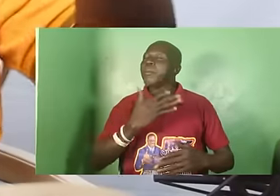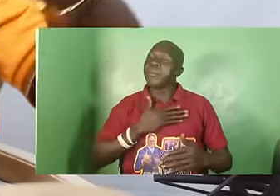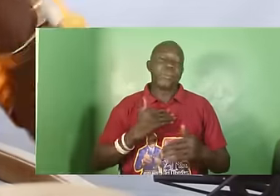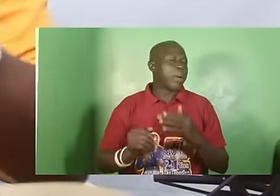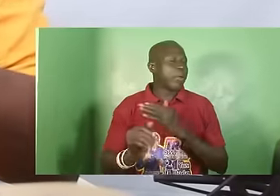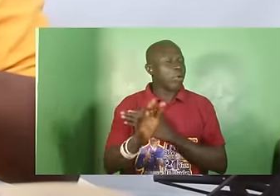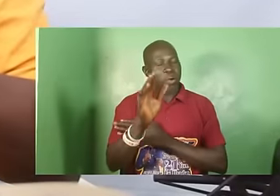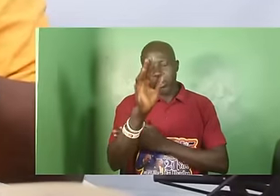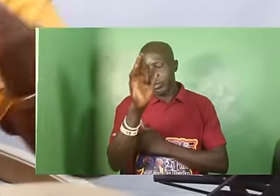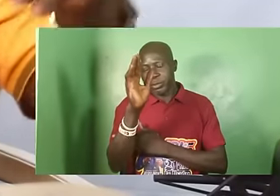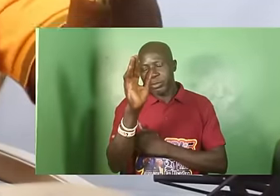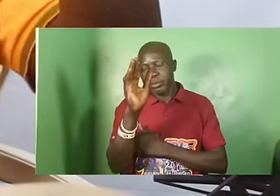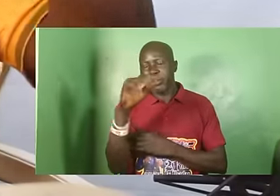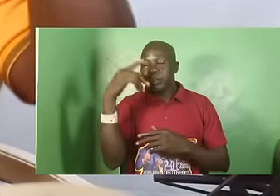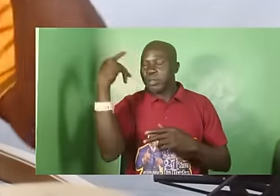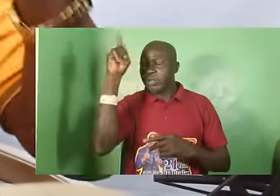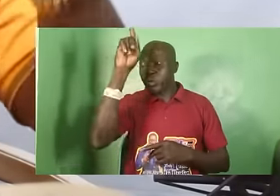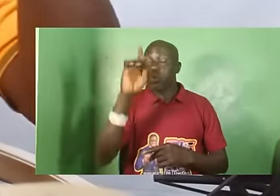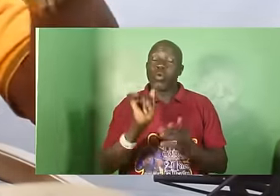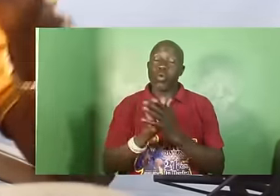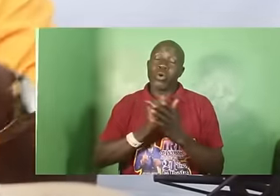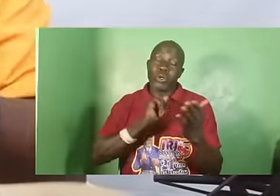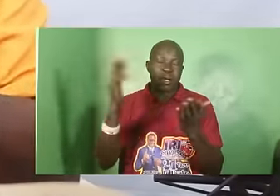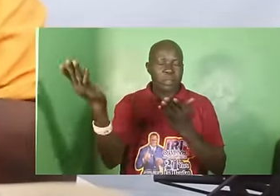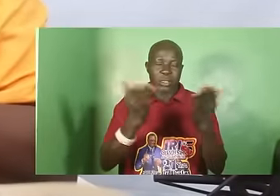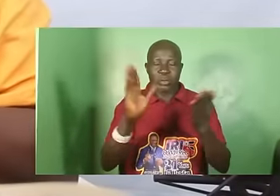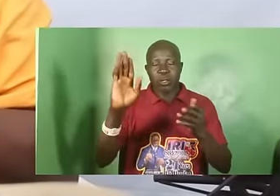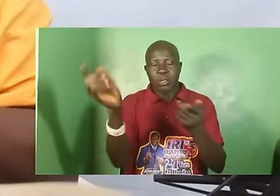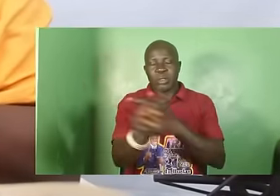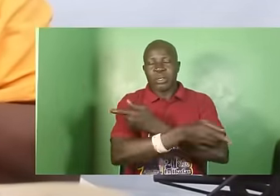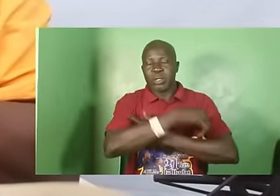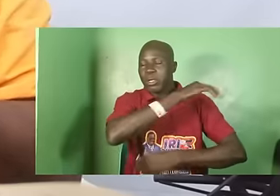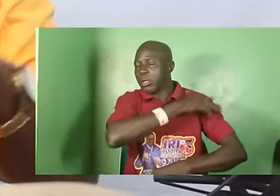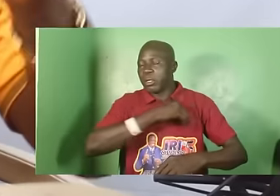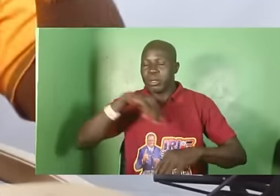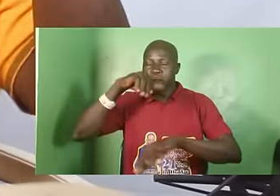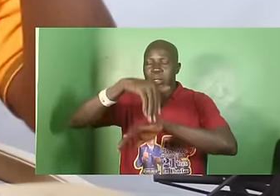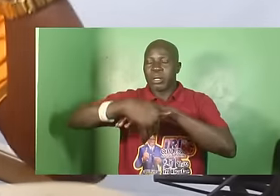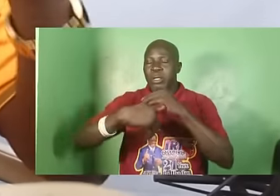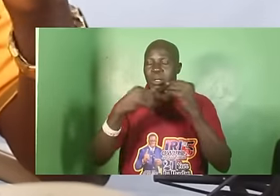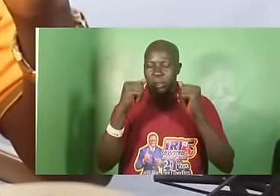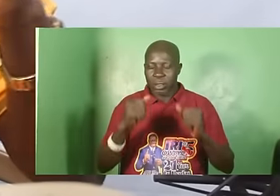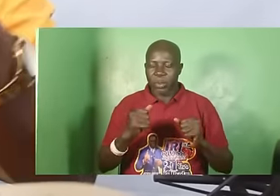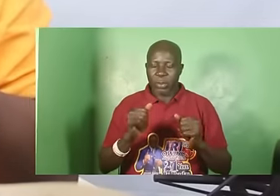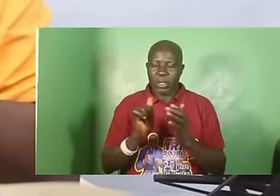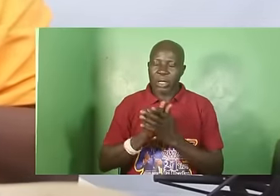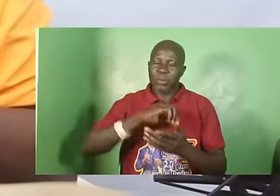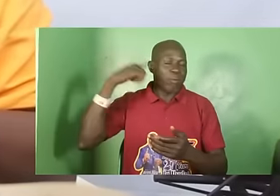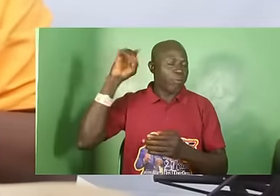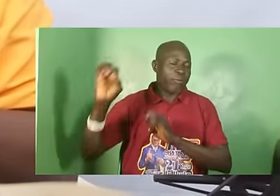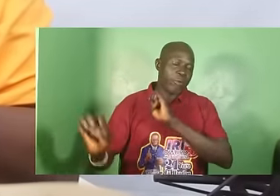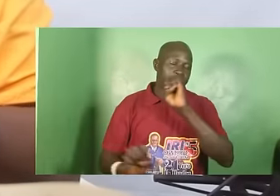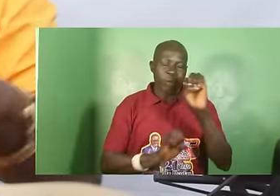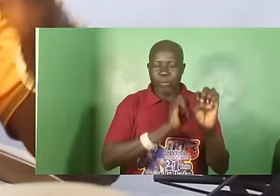mi. I say my God. Ẹni tí mo sè ní ọ̀sán àti ní òru. The one I serve both day and night. Agbára ti ń bẹ títí ayé. The power that